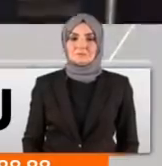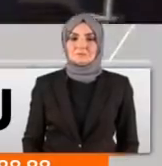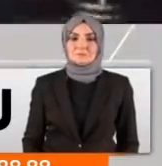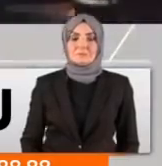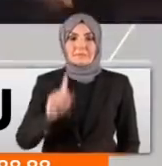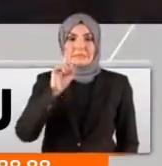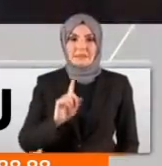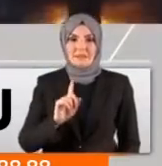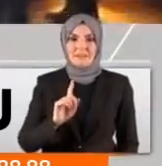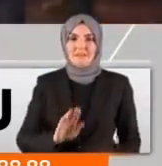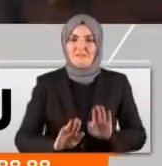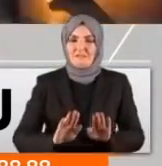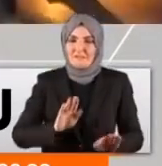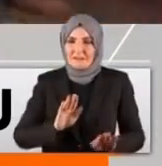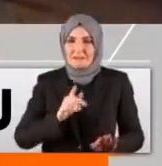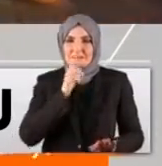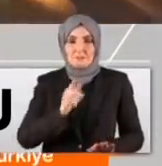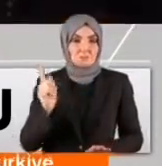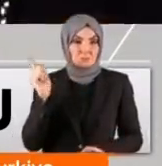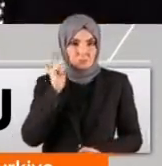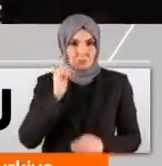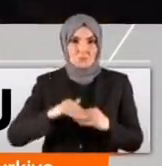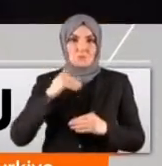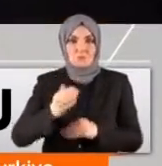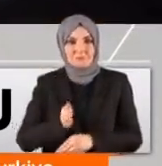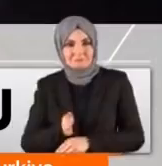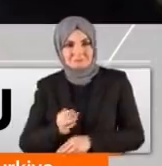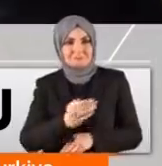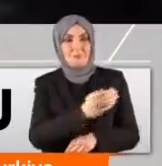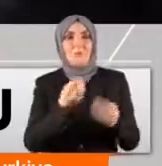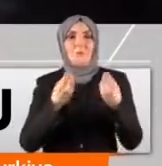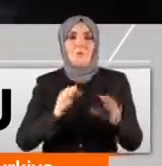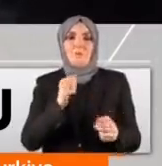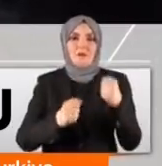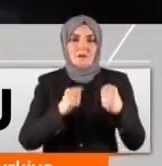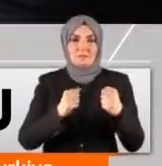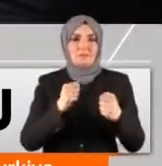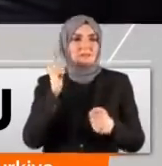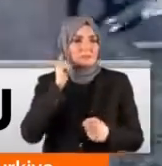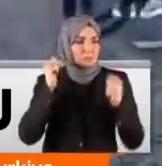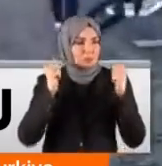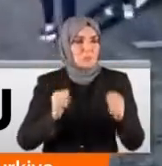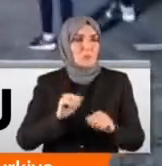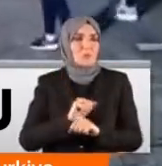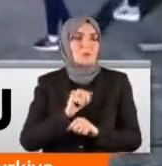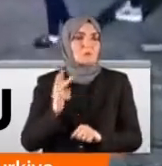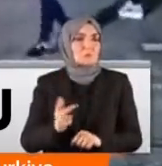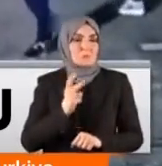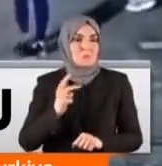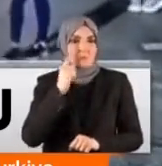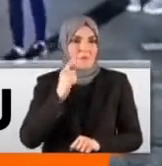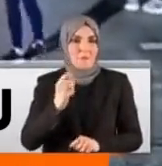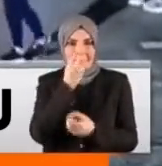önce bir fren sesi duyulduğu ardından da virajı alamayan otomobil büyük bir gürültüyle sitenin bahçesine uçtu